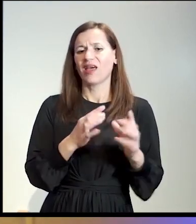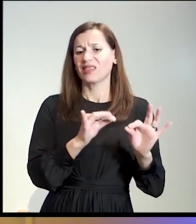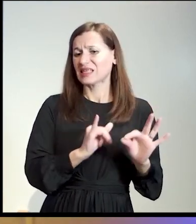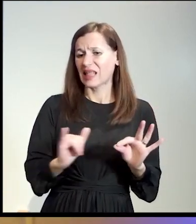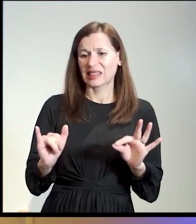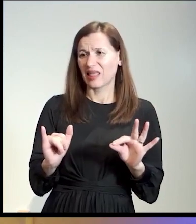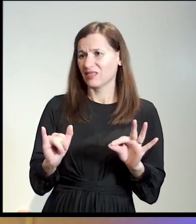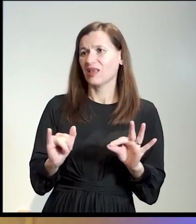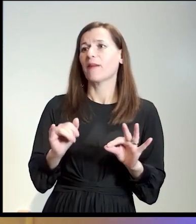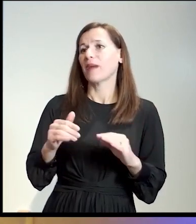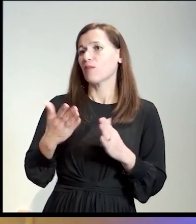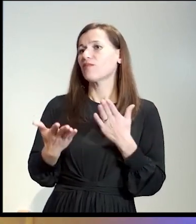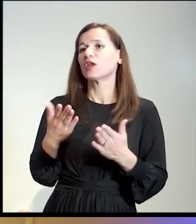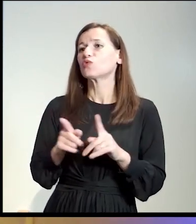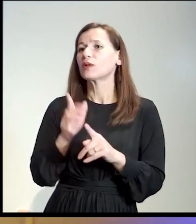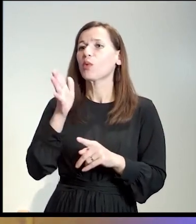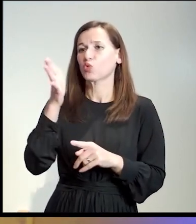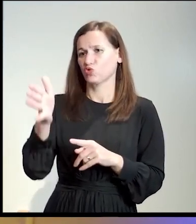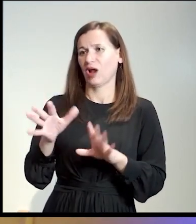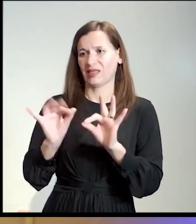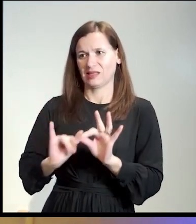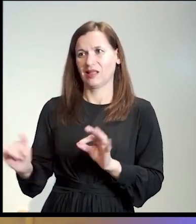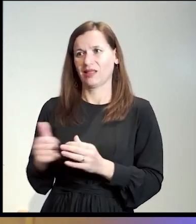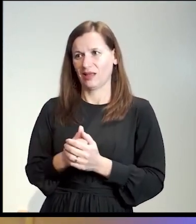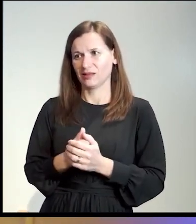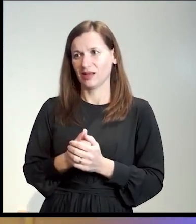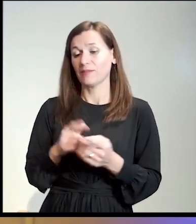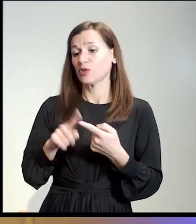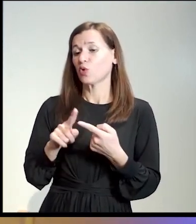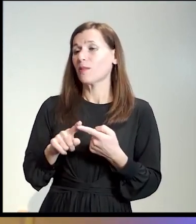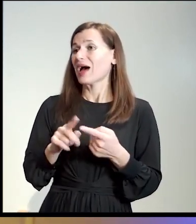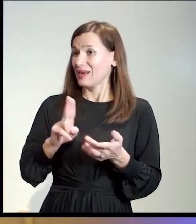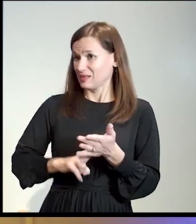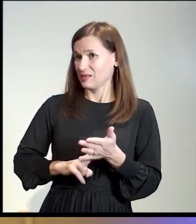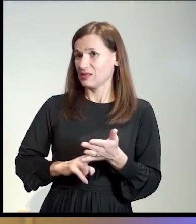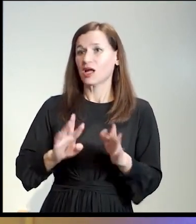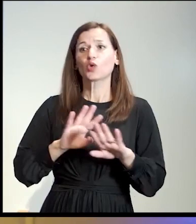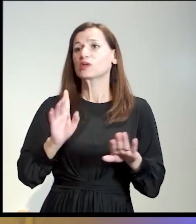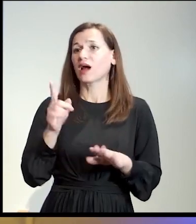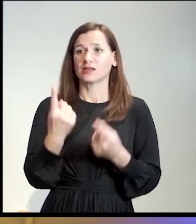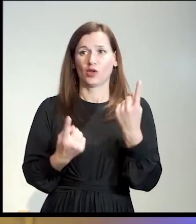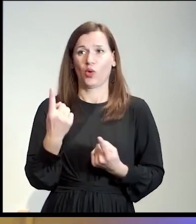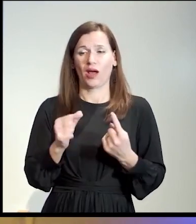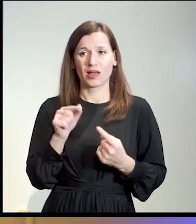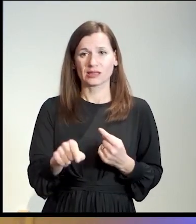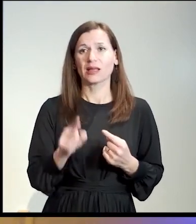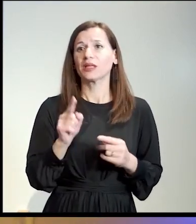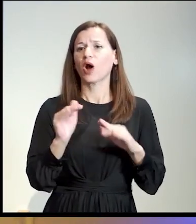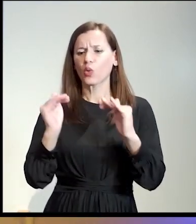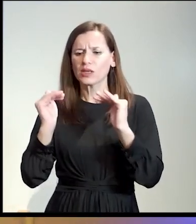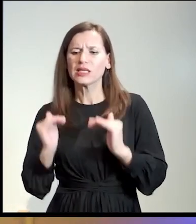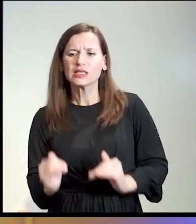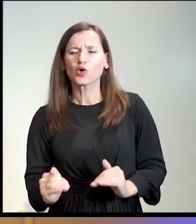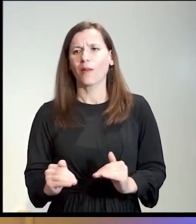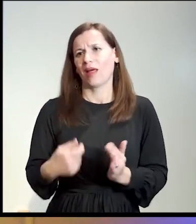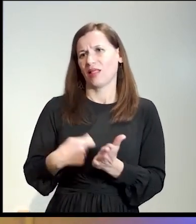desetletja. Druga je resnica, oziroma vse, kar se z njo dogaja, kako nizko je padla njena